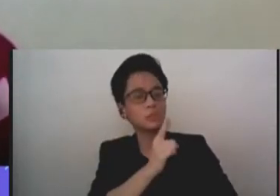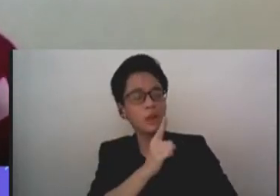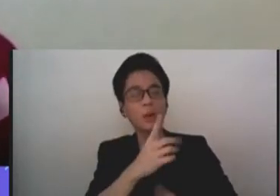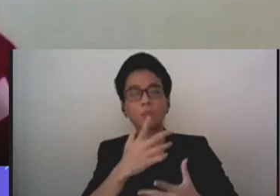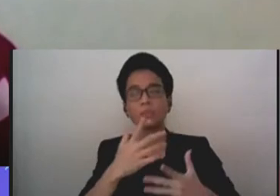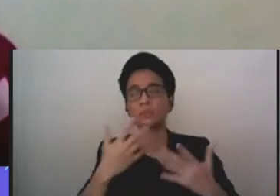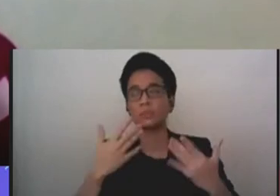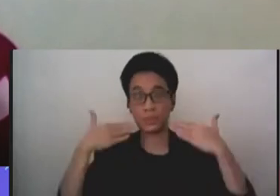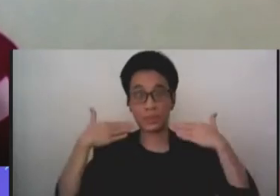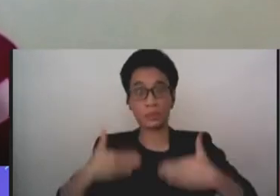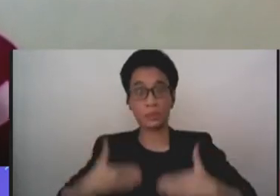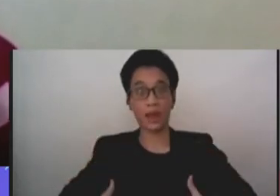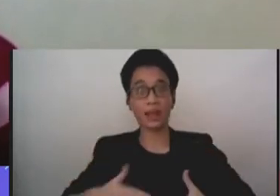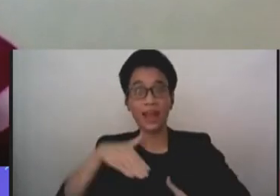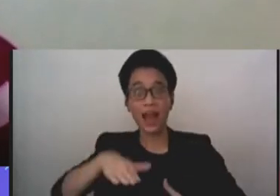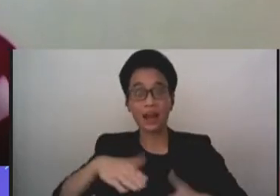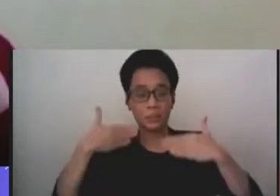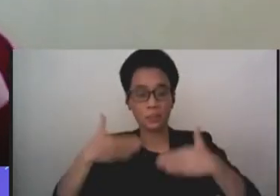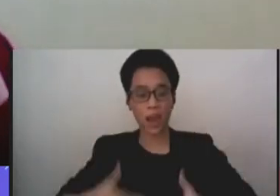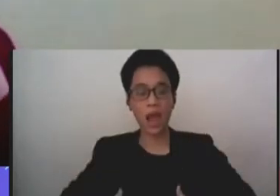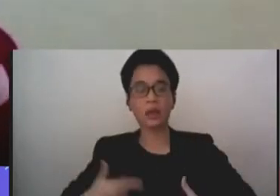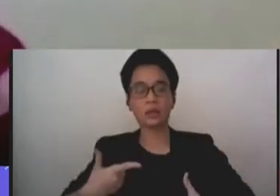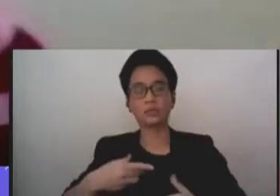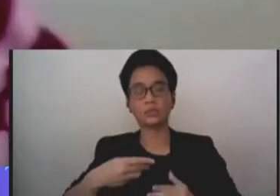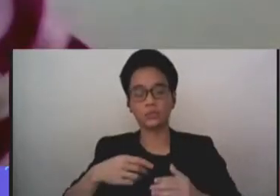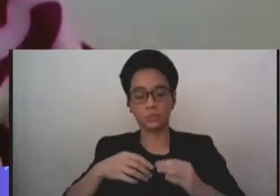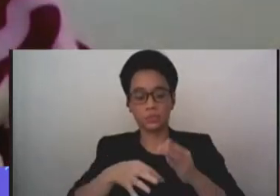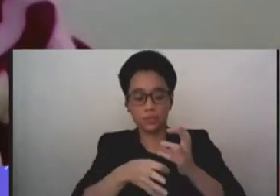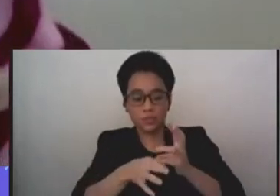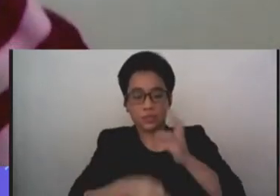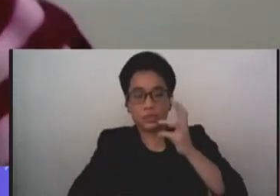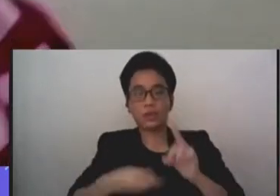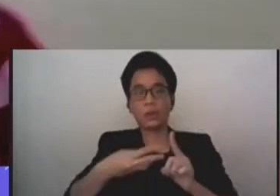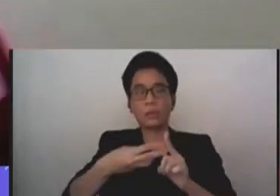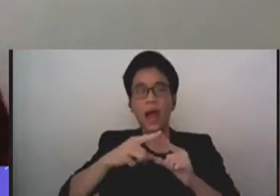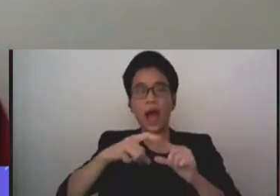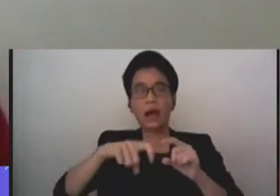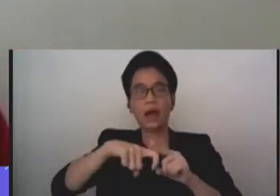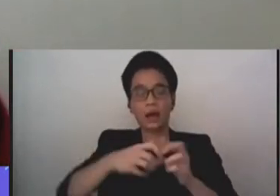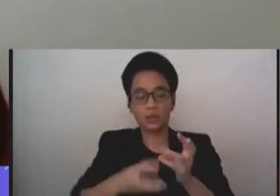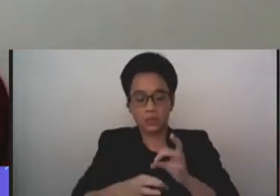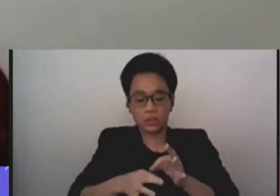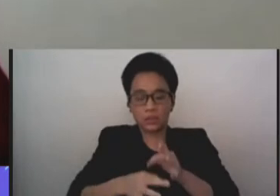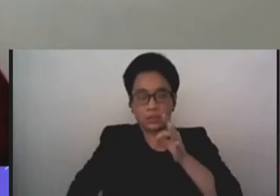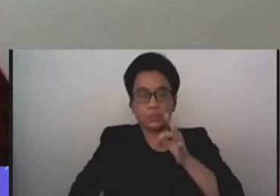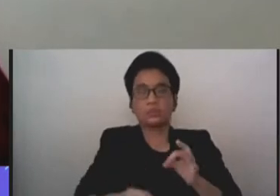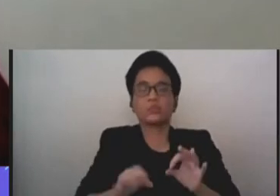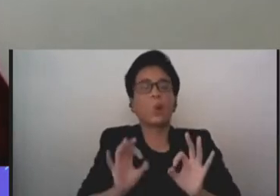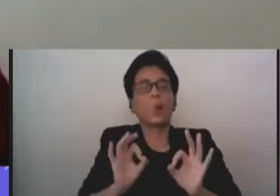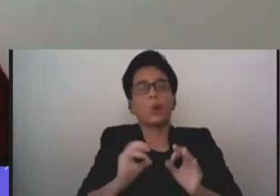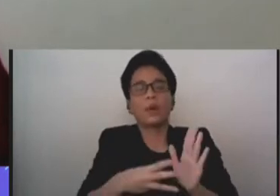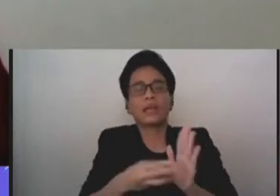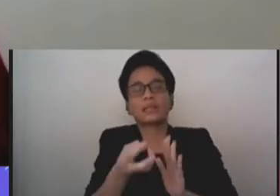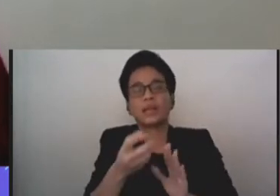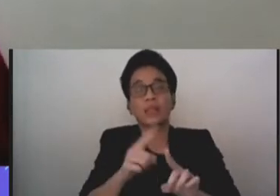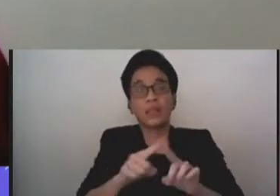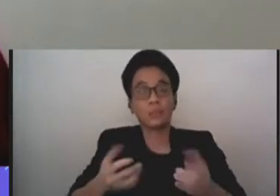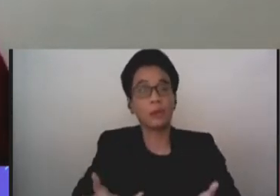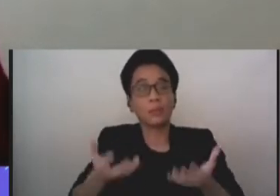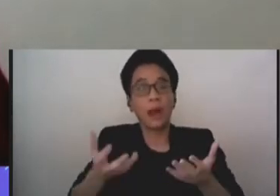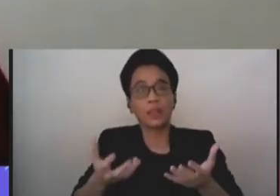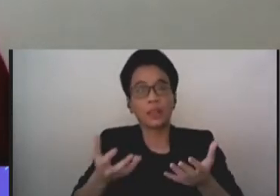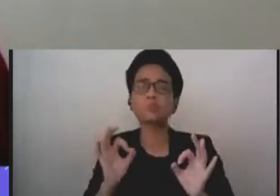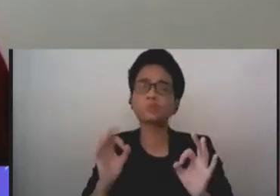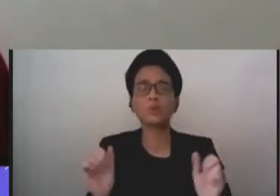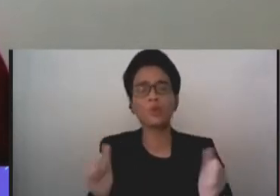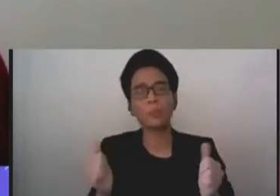untuk BAK saja. Nah, setelah itu berat badan semua normal, tapi memang untuk proses